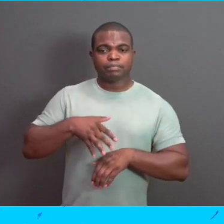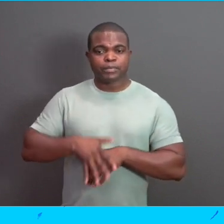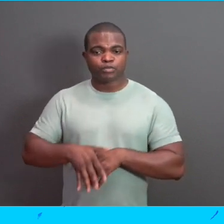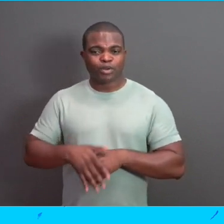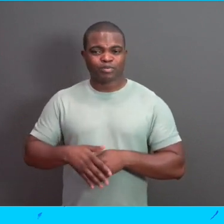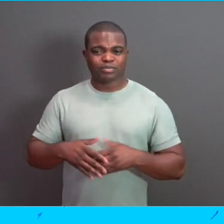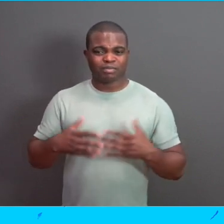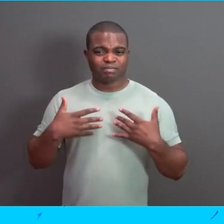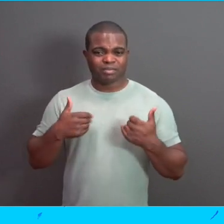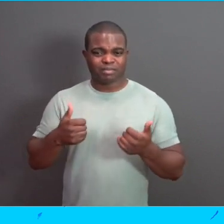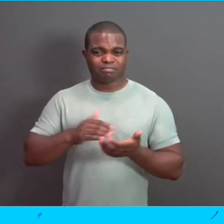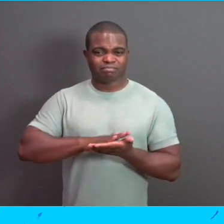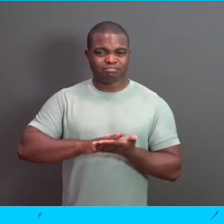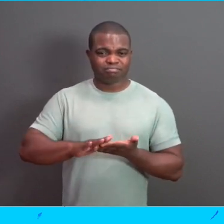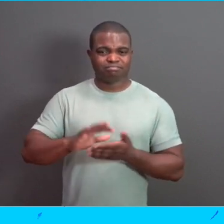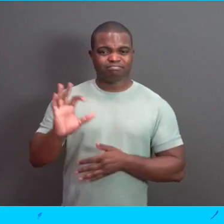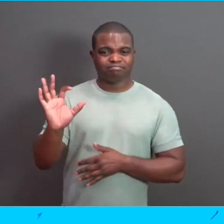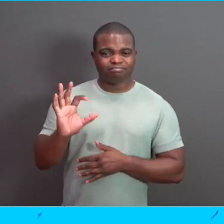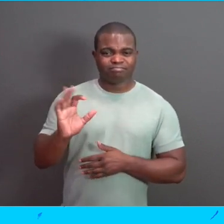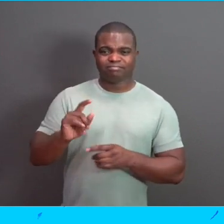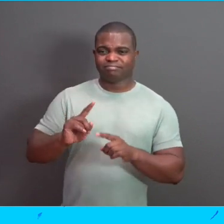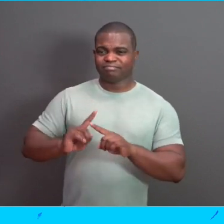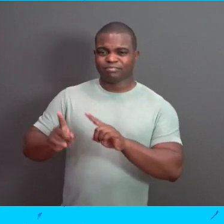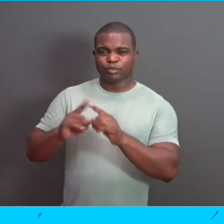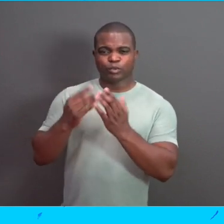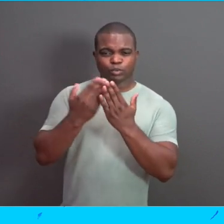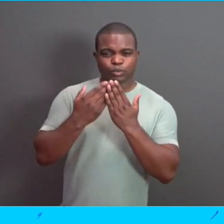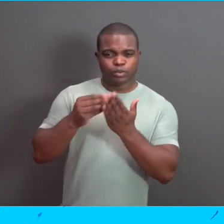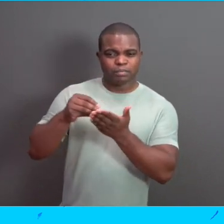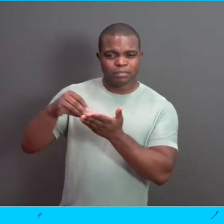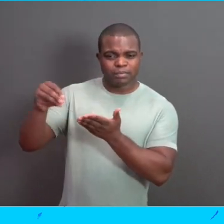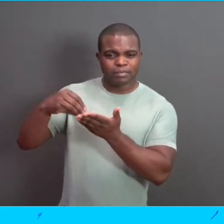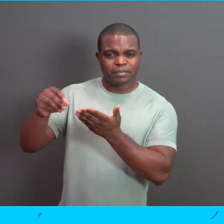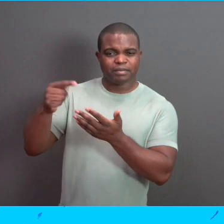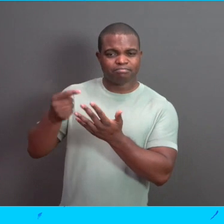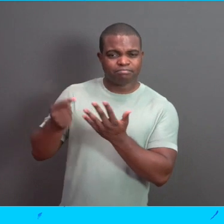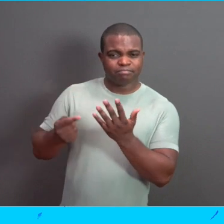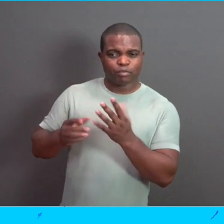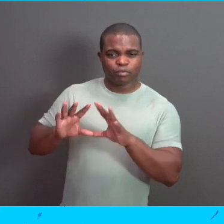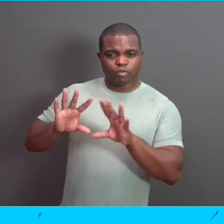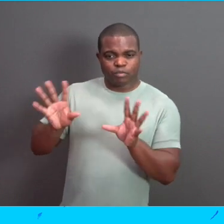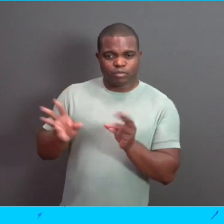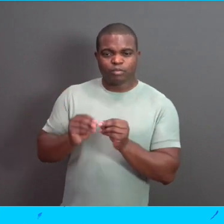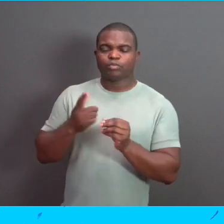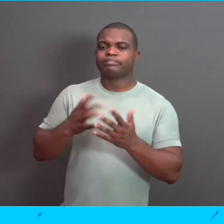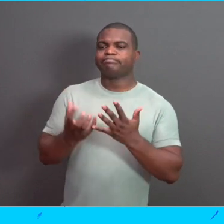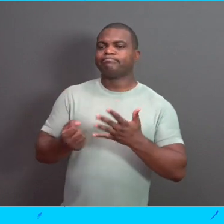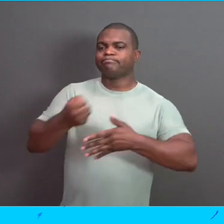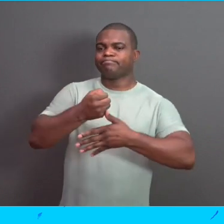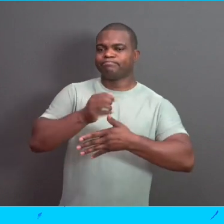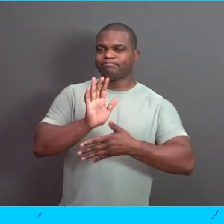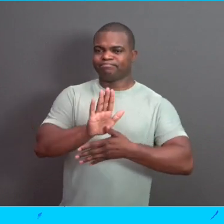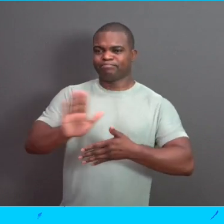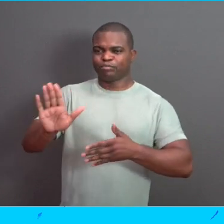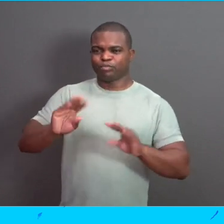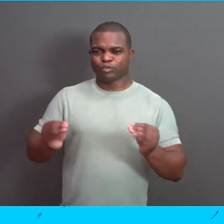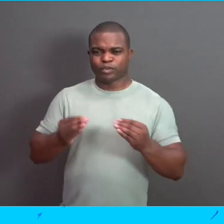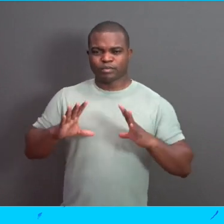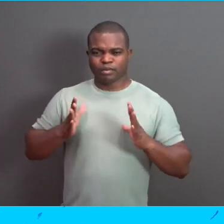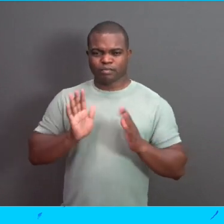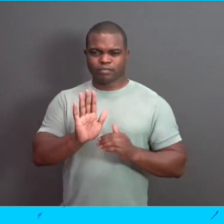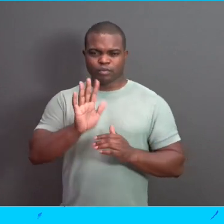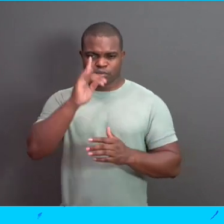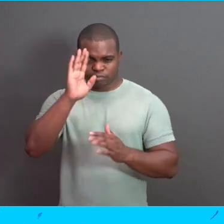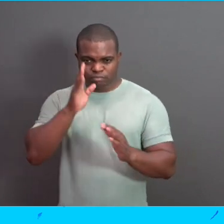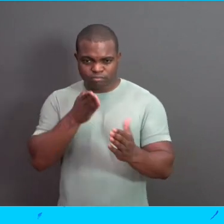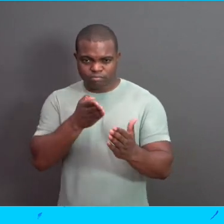les priorités dans la vie d'une personne. Avoir aussi une relation saine avec des adultes et